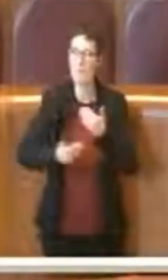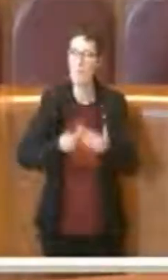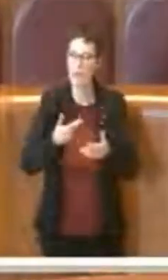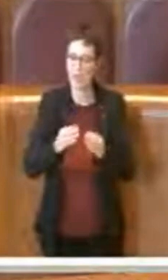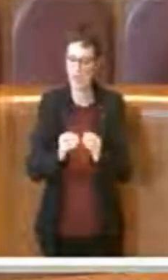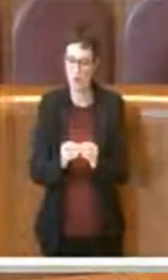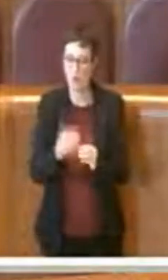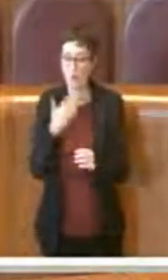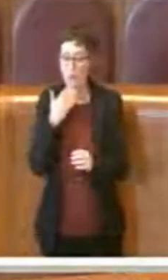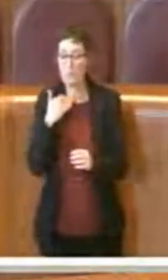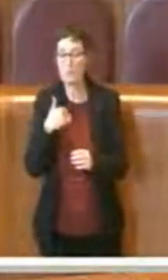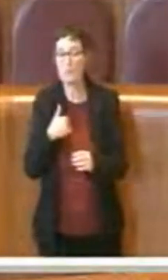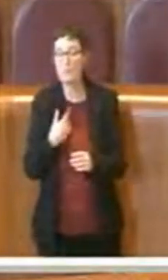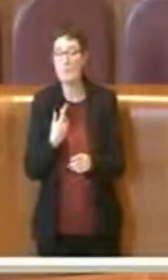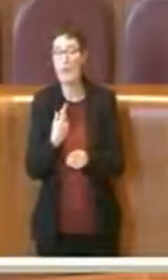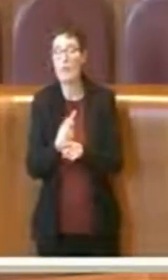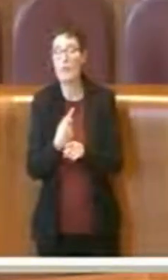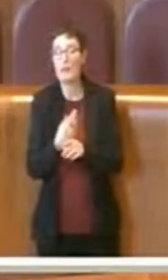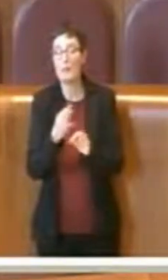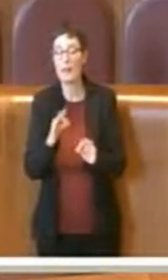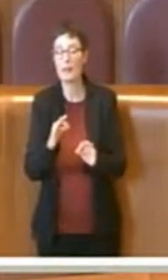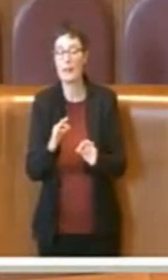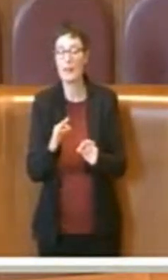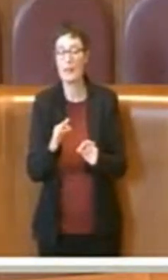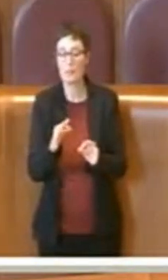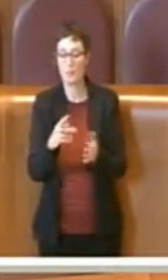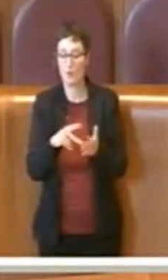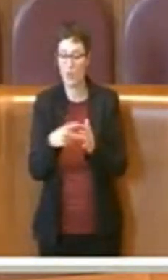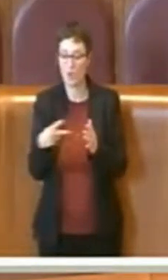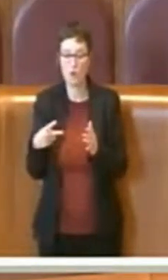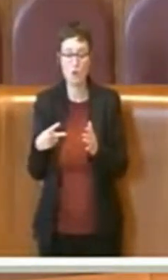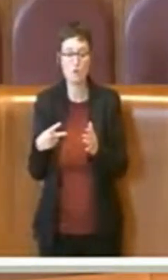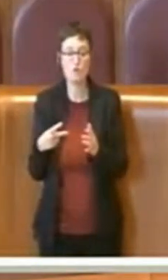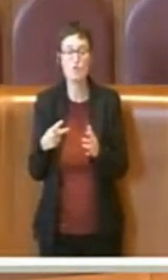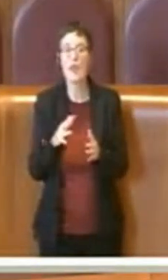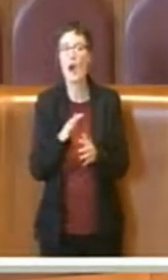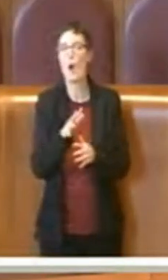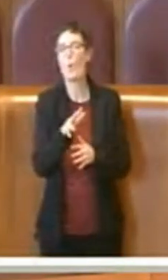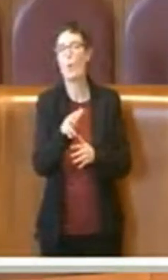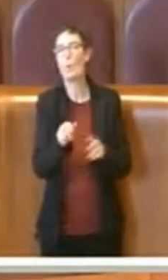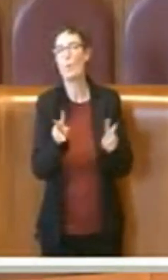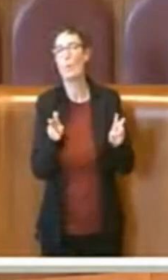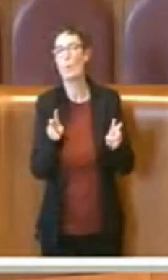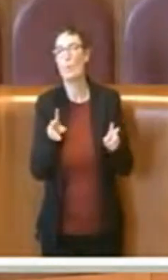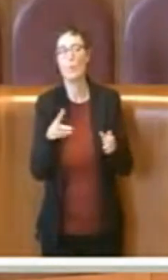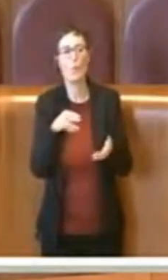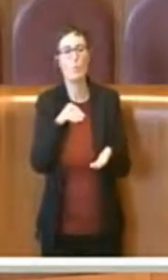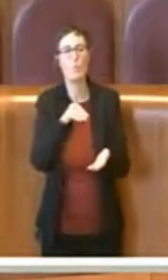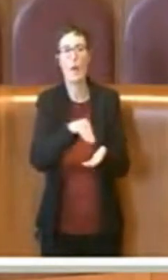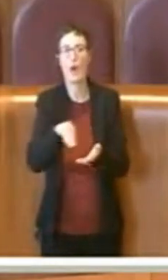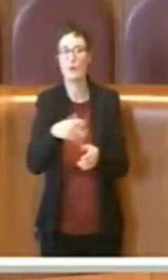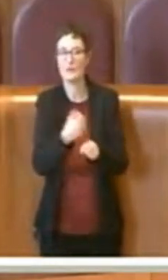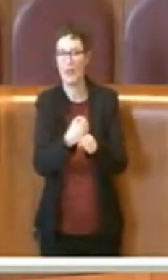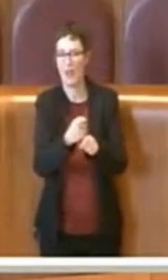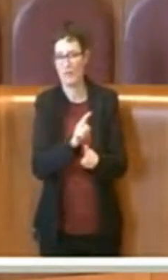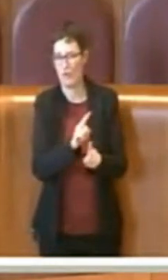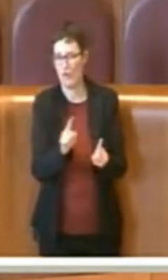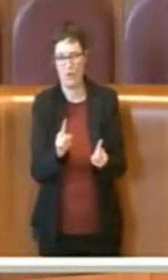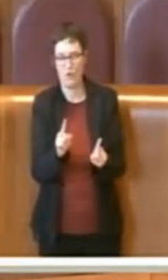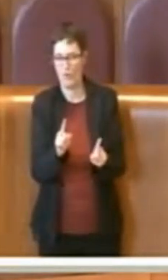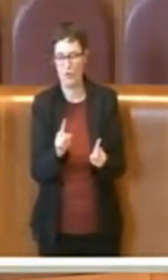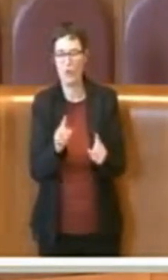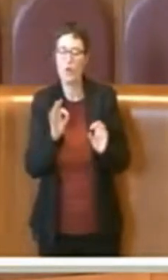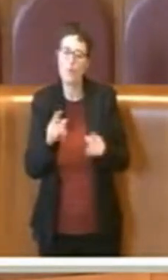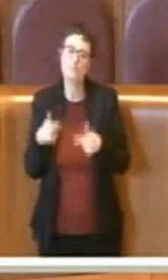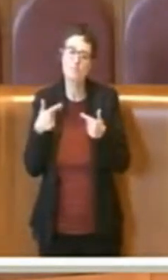la tecnologia non tolga assolutamente posti di lavoro, ma cambia eventualmente il modo di lavorare e al